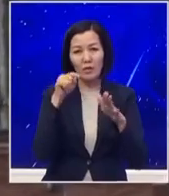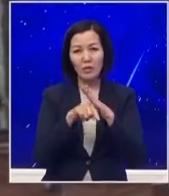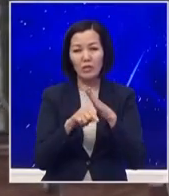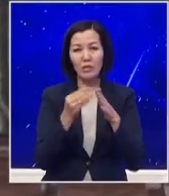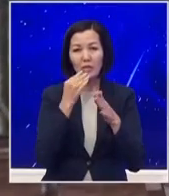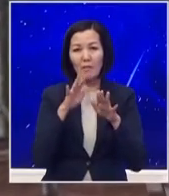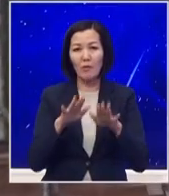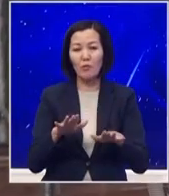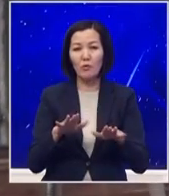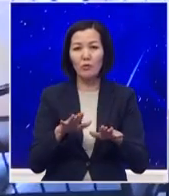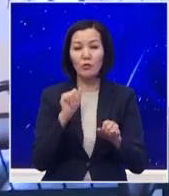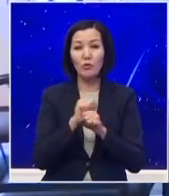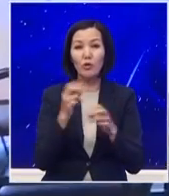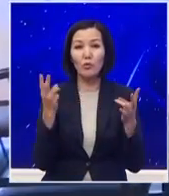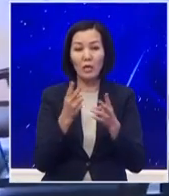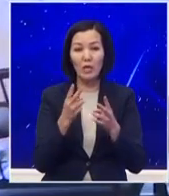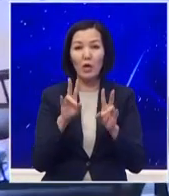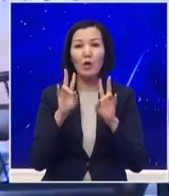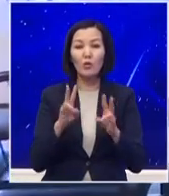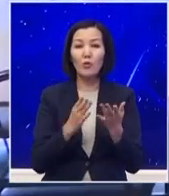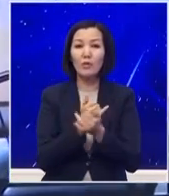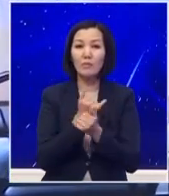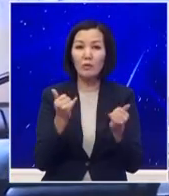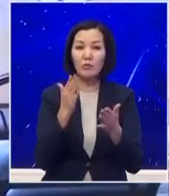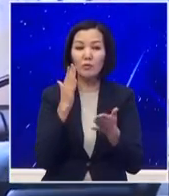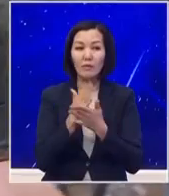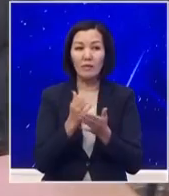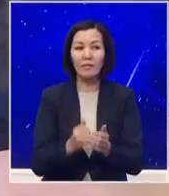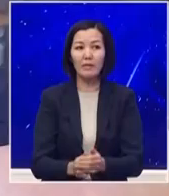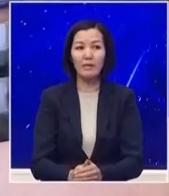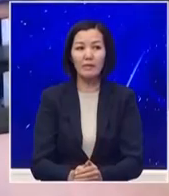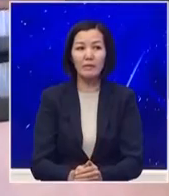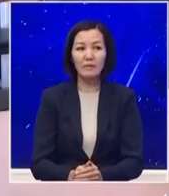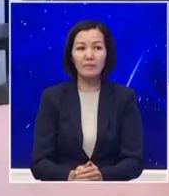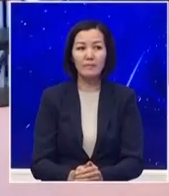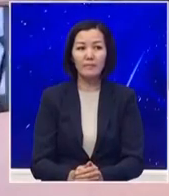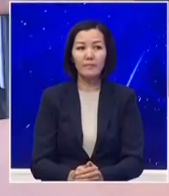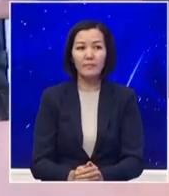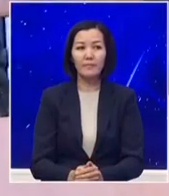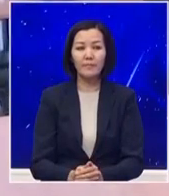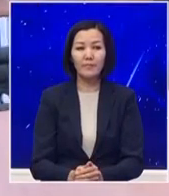жұмысын тоқтатуы тиіс еді. Алайда қызмет көрсетіп жатқандары да кезікті.